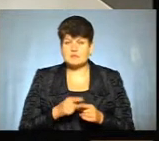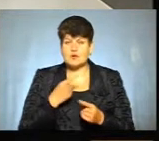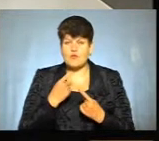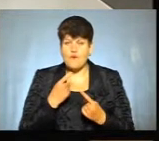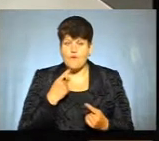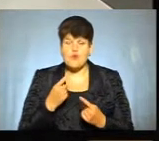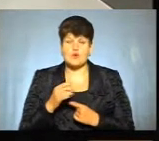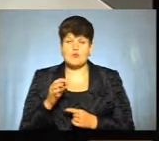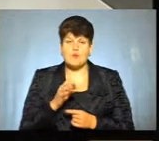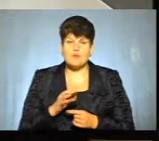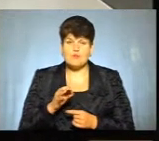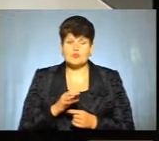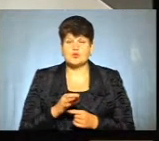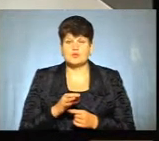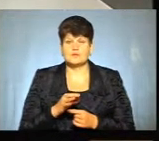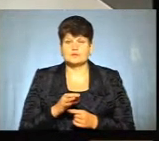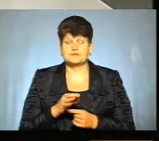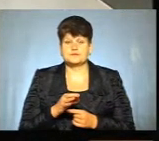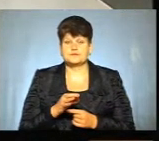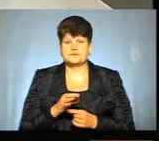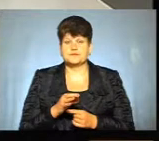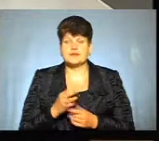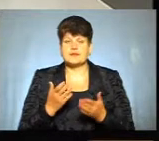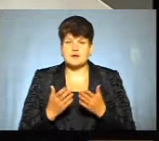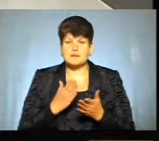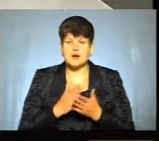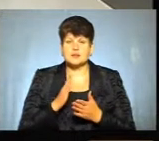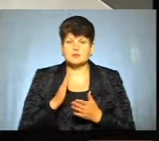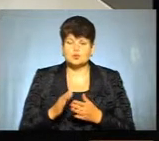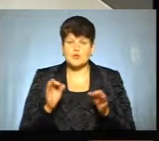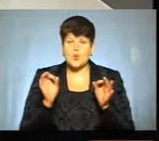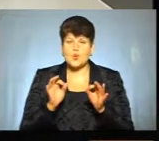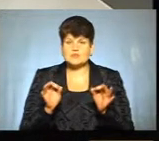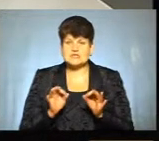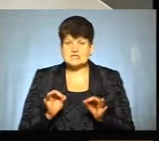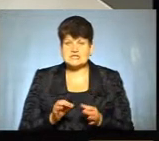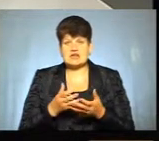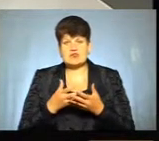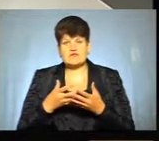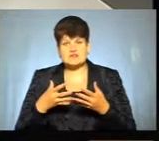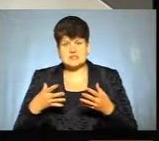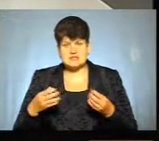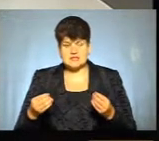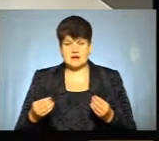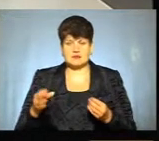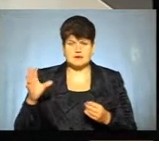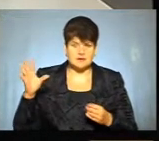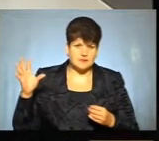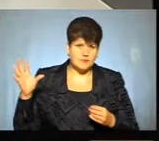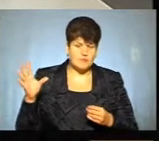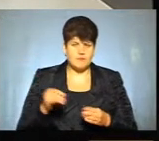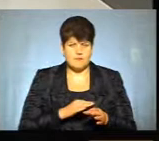все ж таки про дератизацію, яка має бути, це осіння і весняна, суцільні дератизації мова